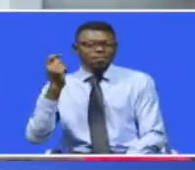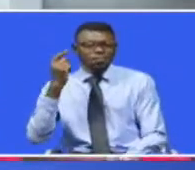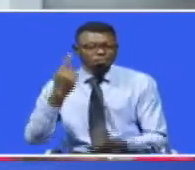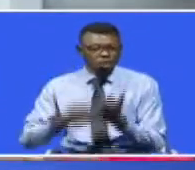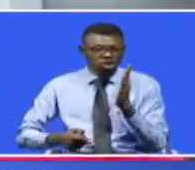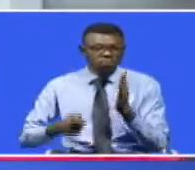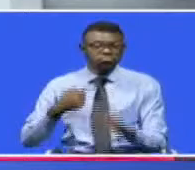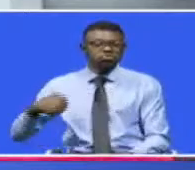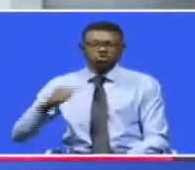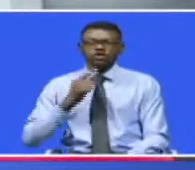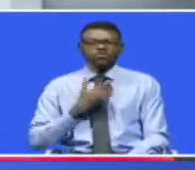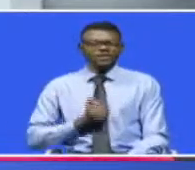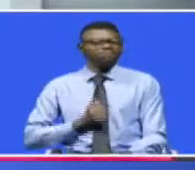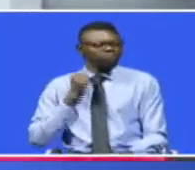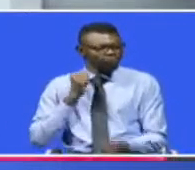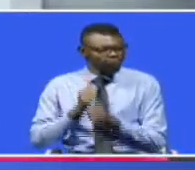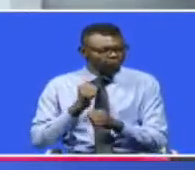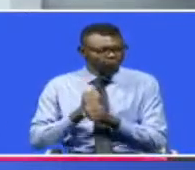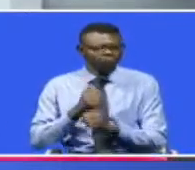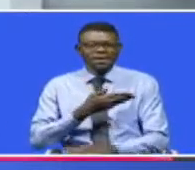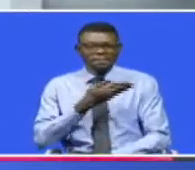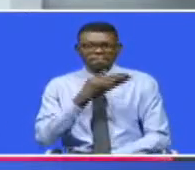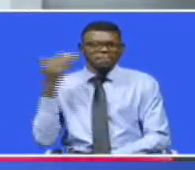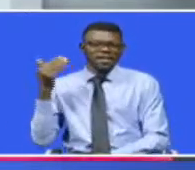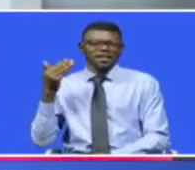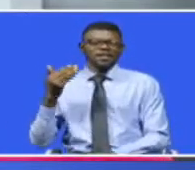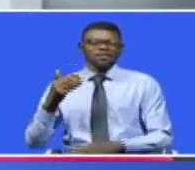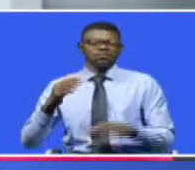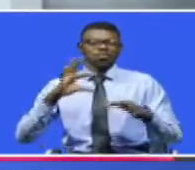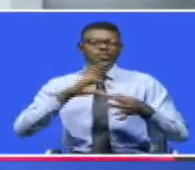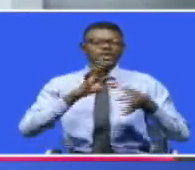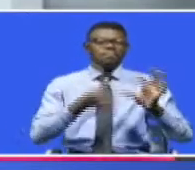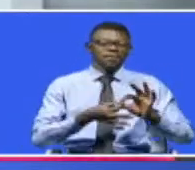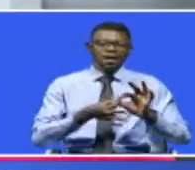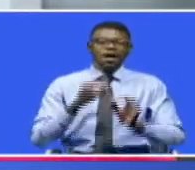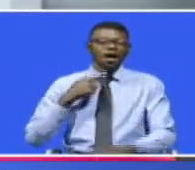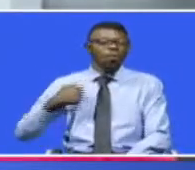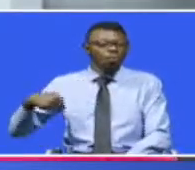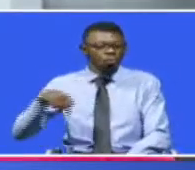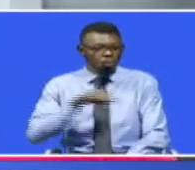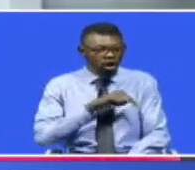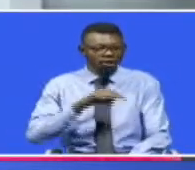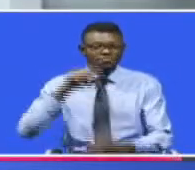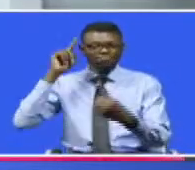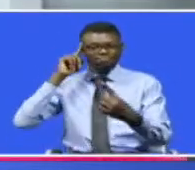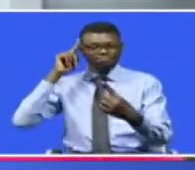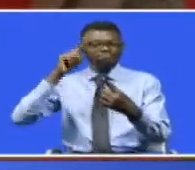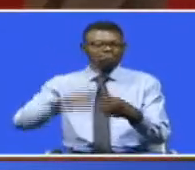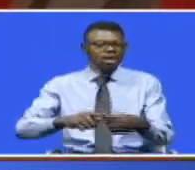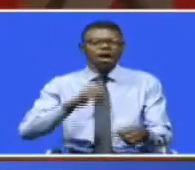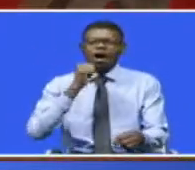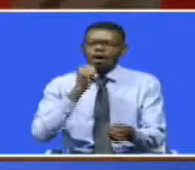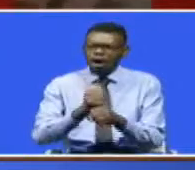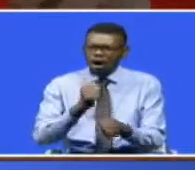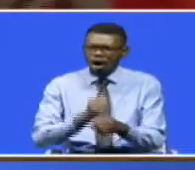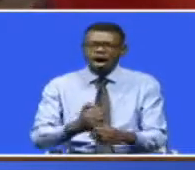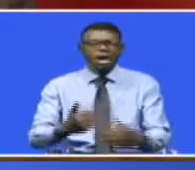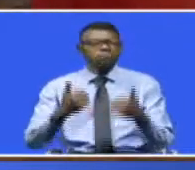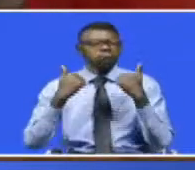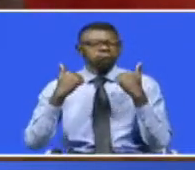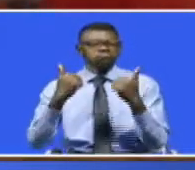kupatia our best shot mashindano haya ya Olimpiki. Tunataka tuende tu perform katika kiwango